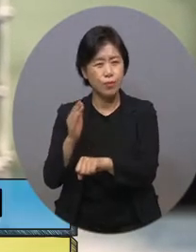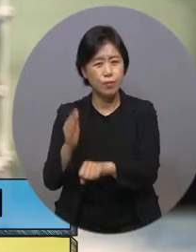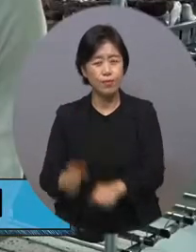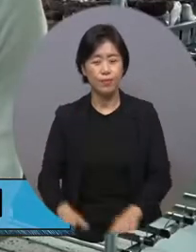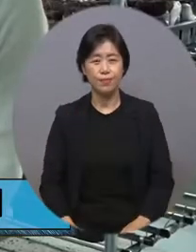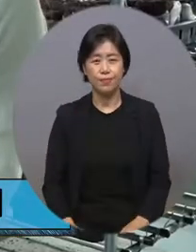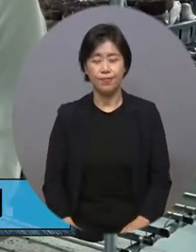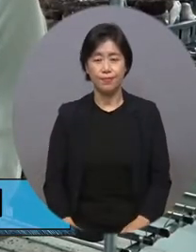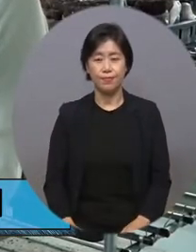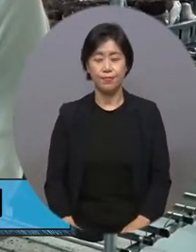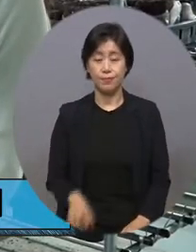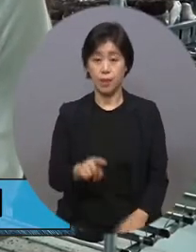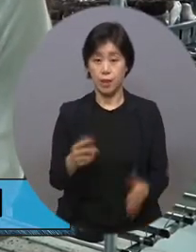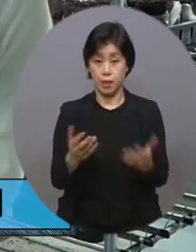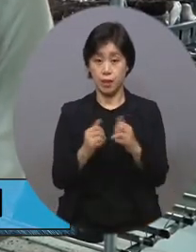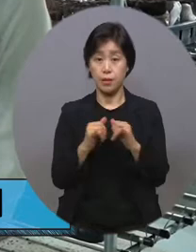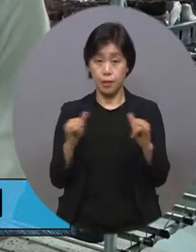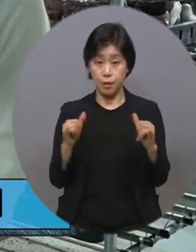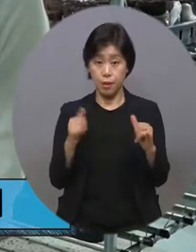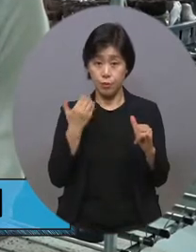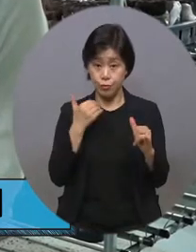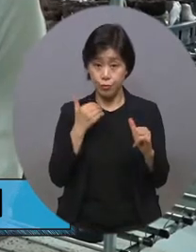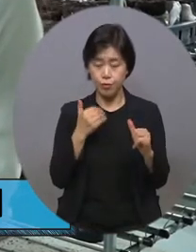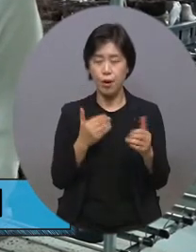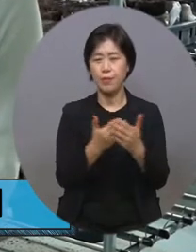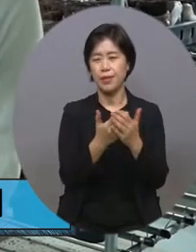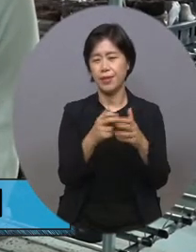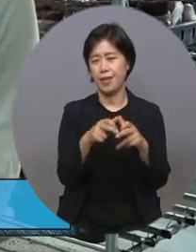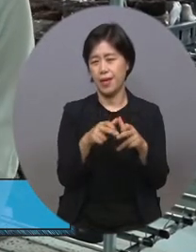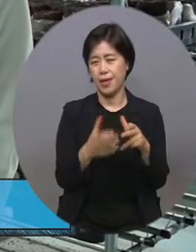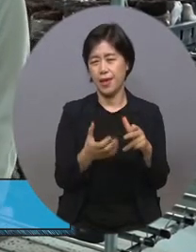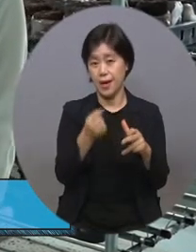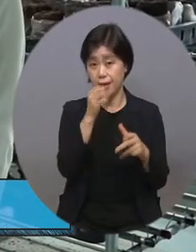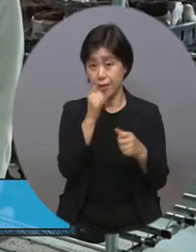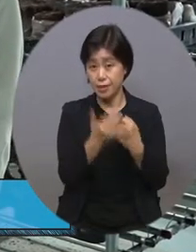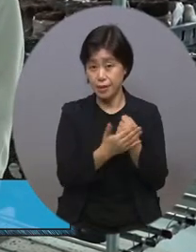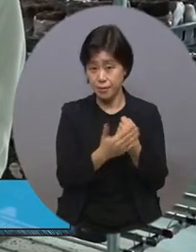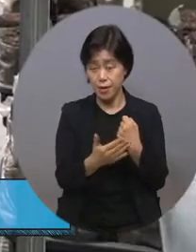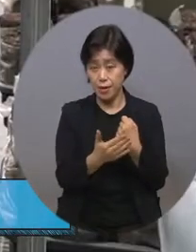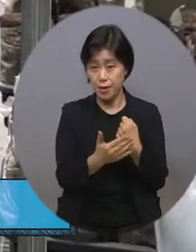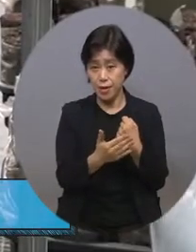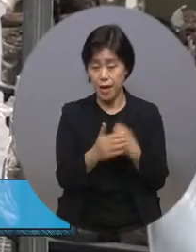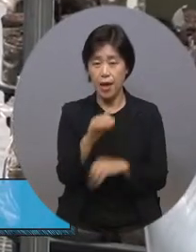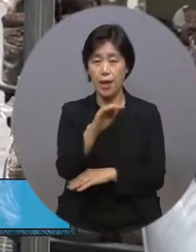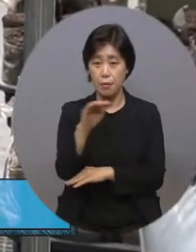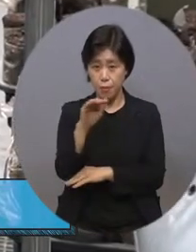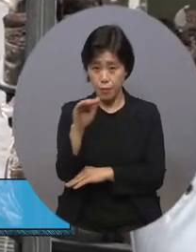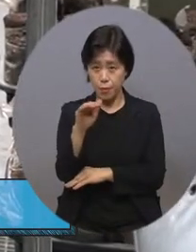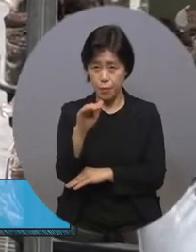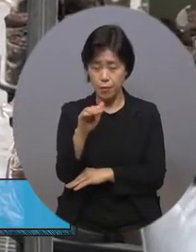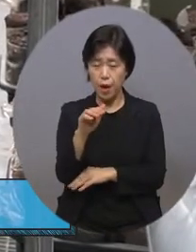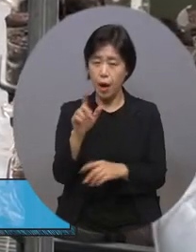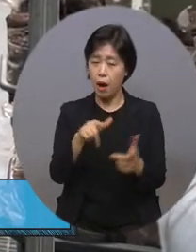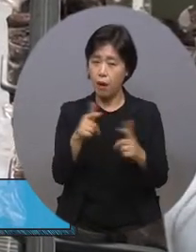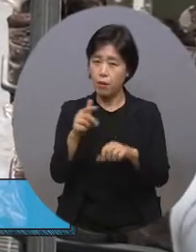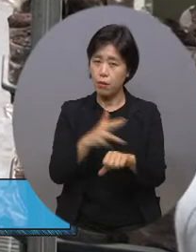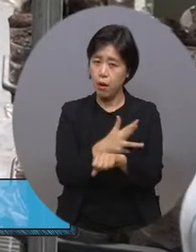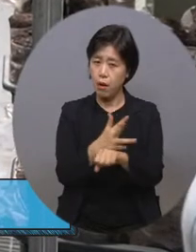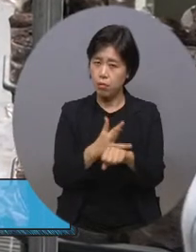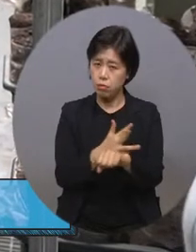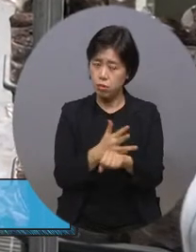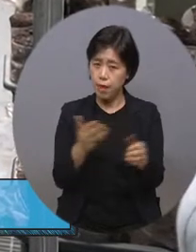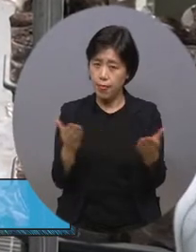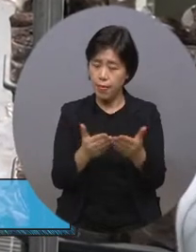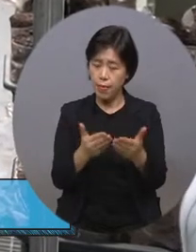궁금해가지고 직원들은 발달장애를 가진 직원이기 때문에 네. 기본적으로 8시간을 근무하기에는